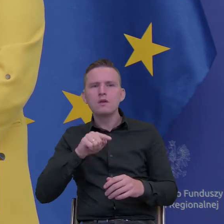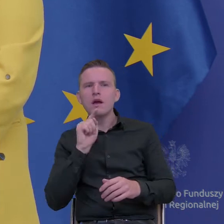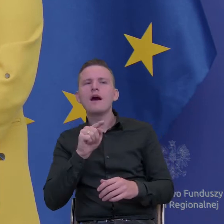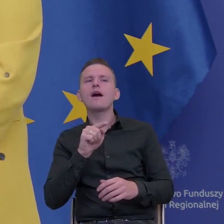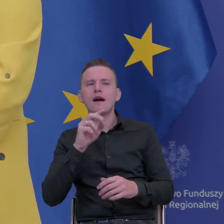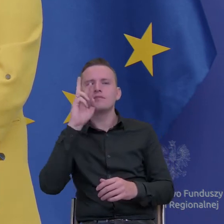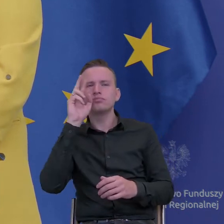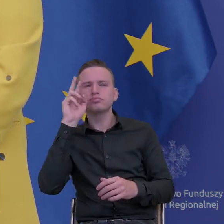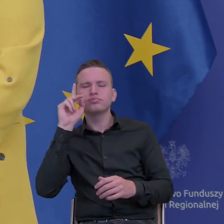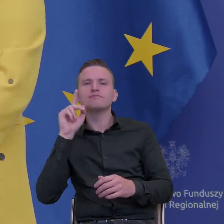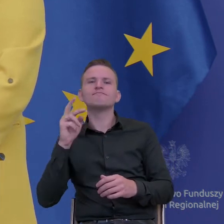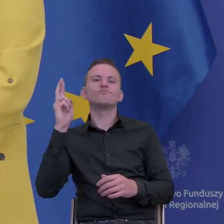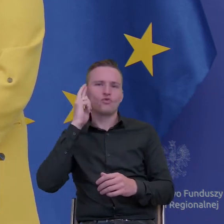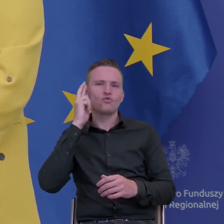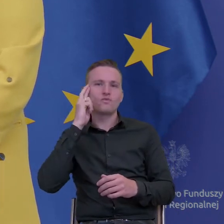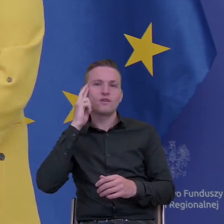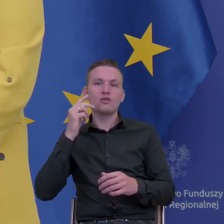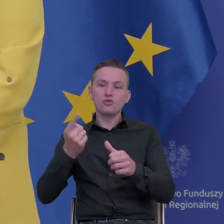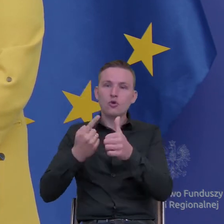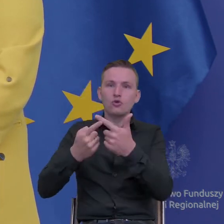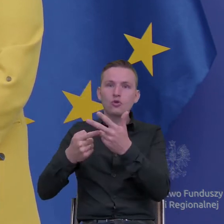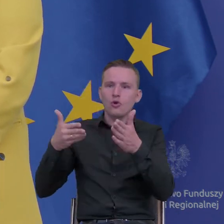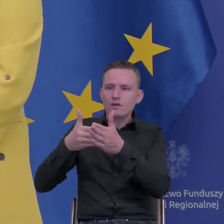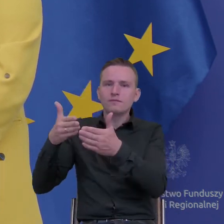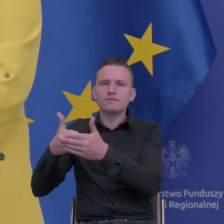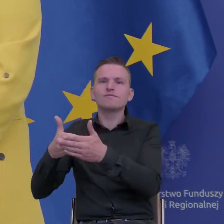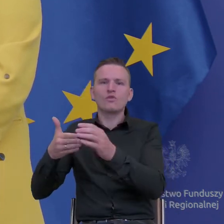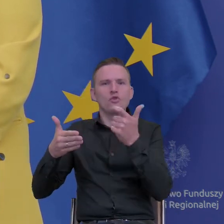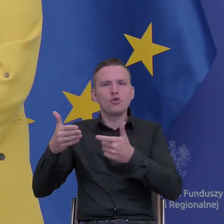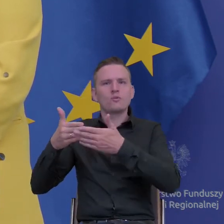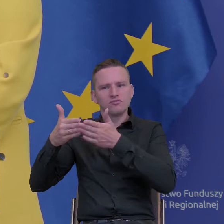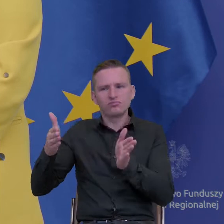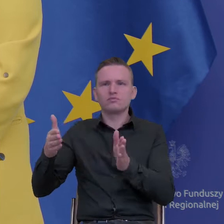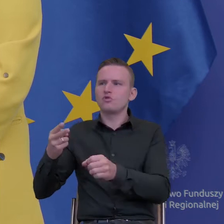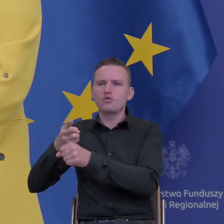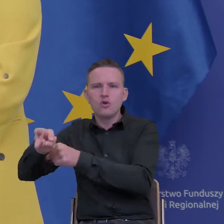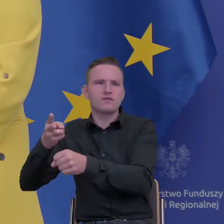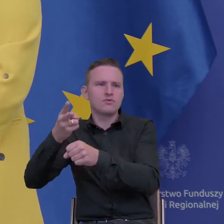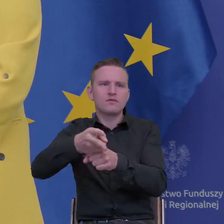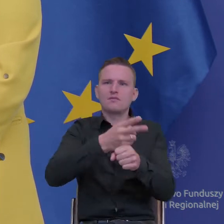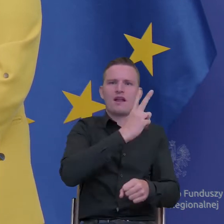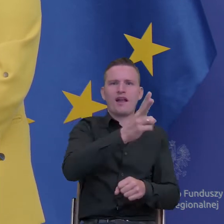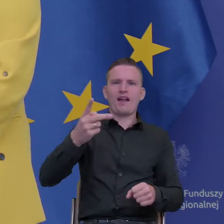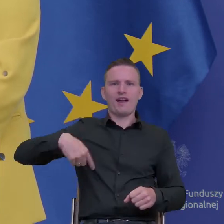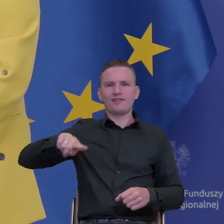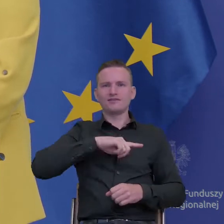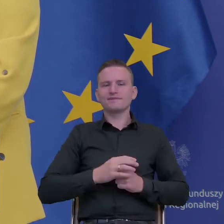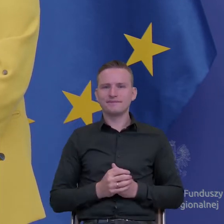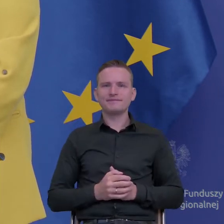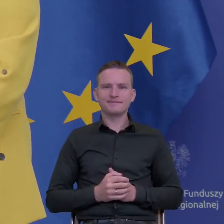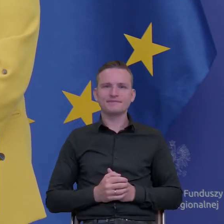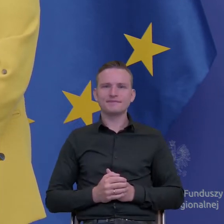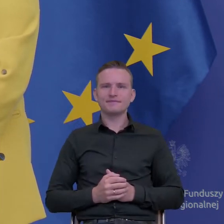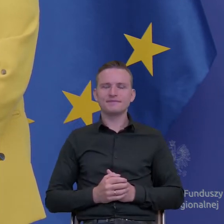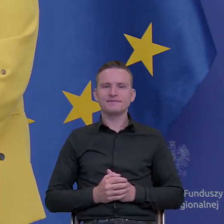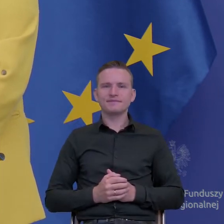I myślę, że ten wasz aktywny udział w lekcjach realizowanych właśnie